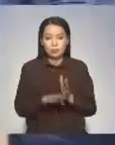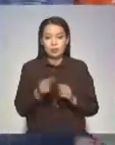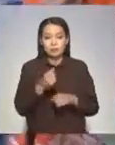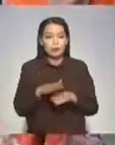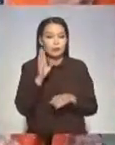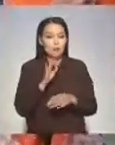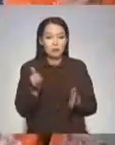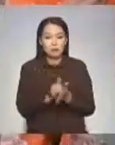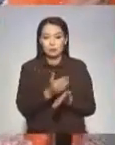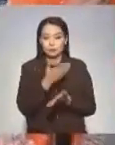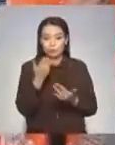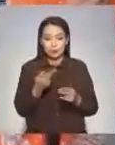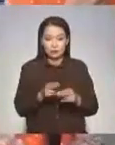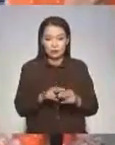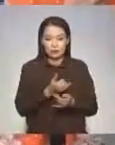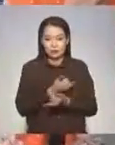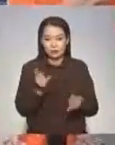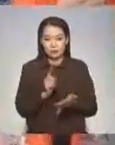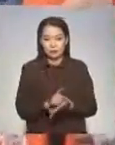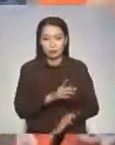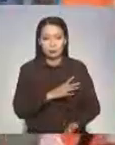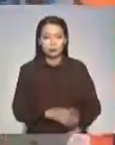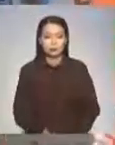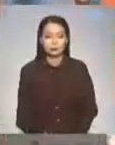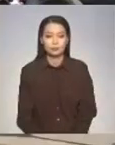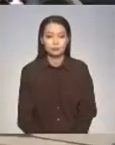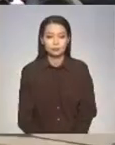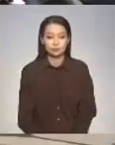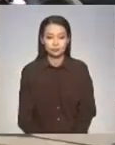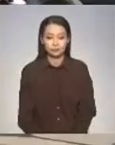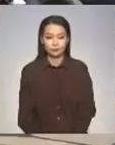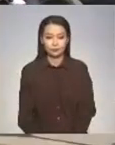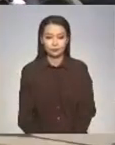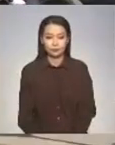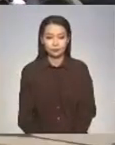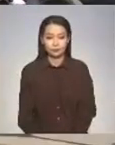водопровода. Яна Гладкова, Нуржан Махмутов, Алмаз Жулубаев, Астана Таймс.